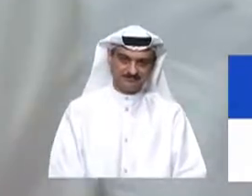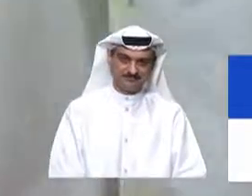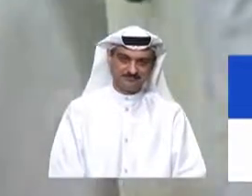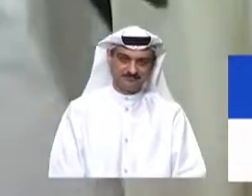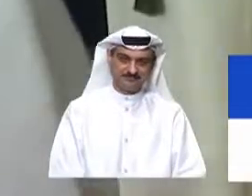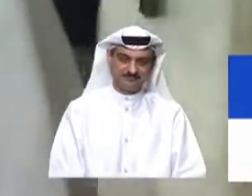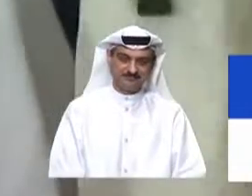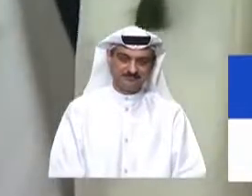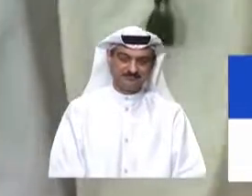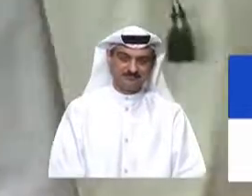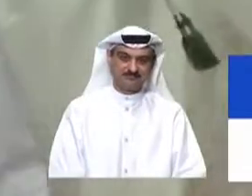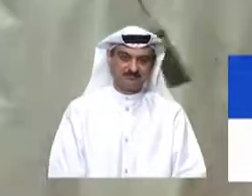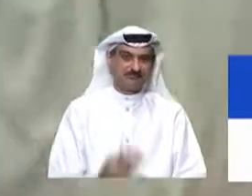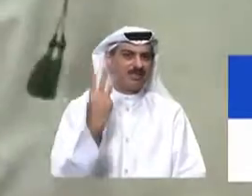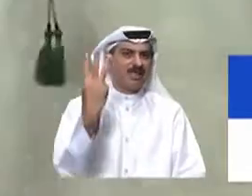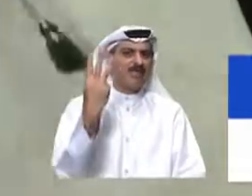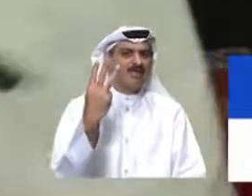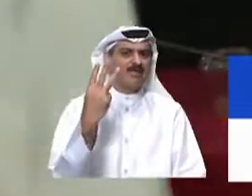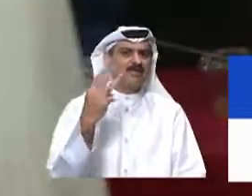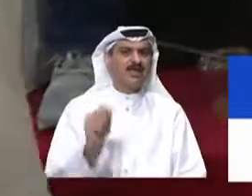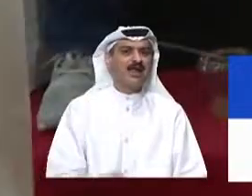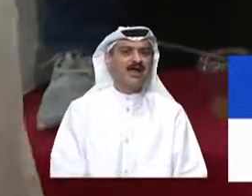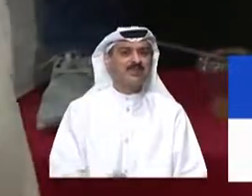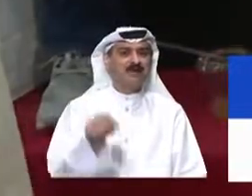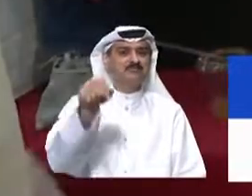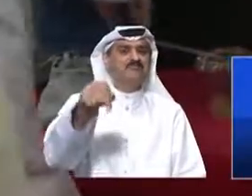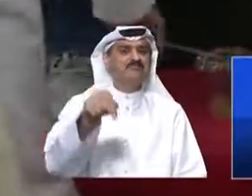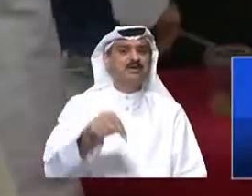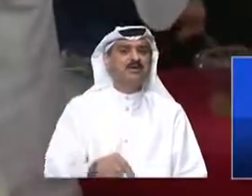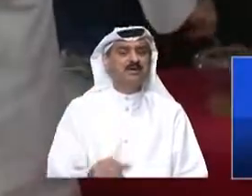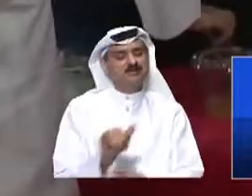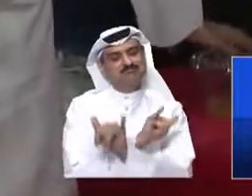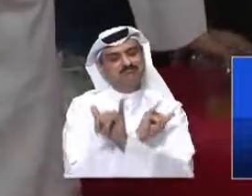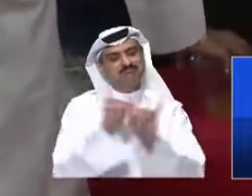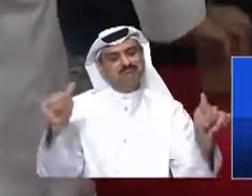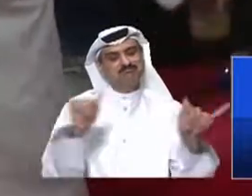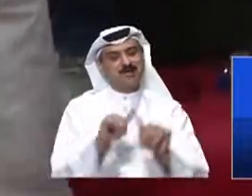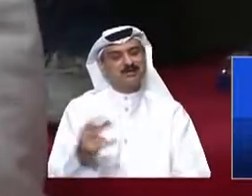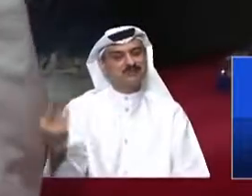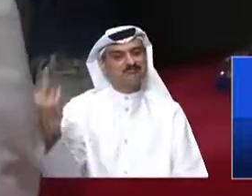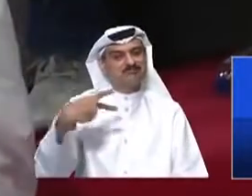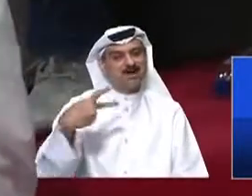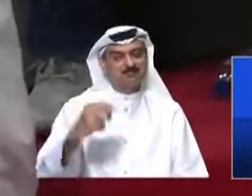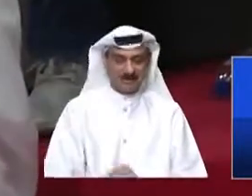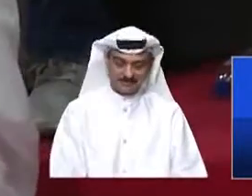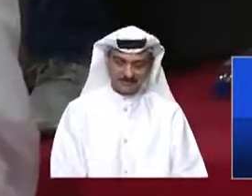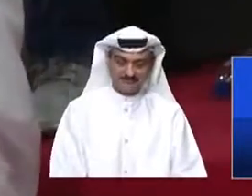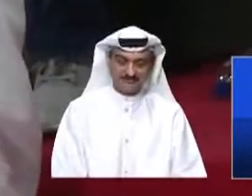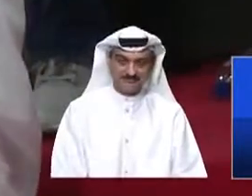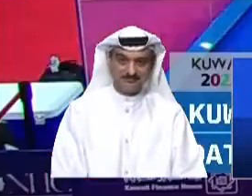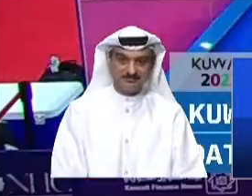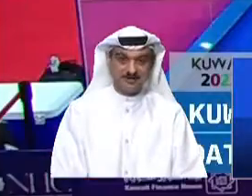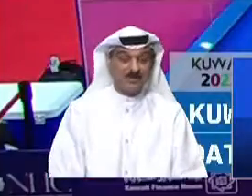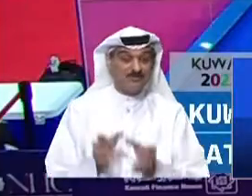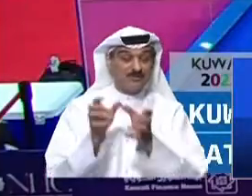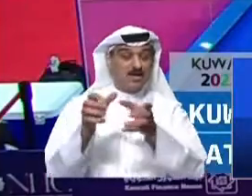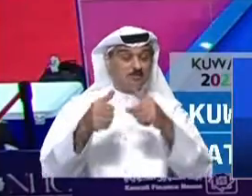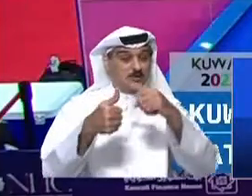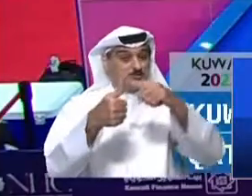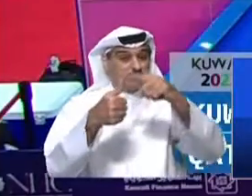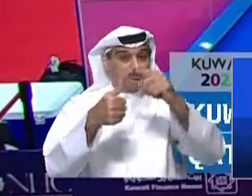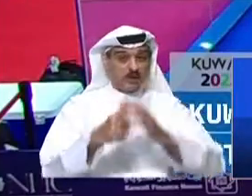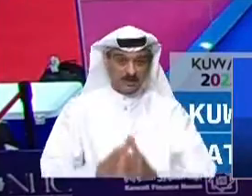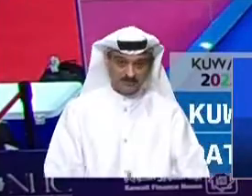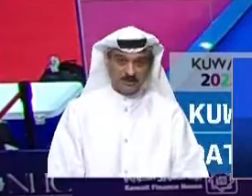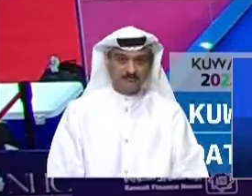أول 3 ايام راحت حق الجولدن بوينت، للأسف ما جت من صالحنا، فهذا فرق ويانا في أول مجموعة،